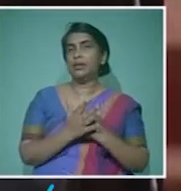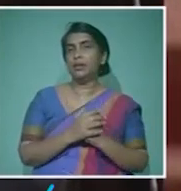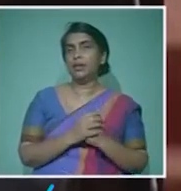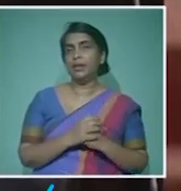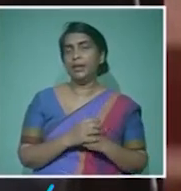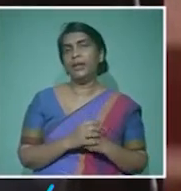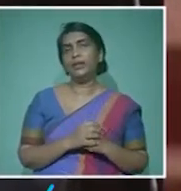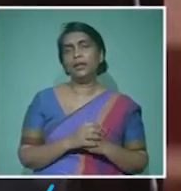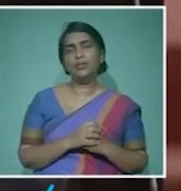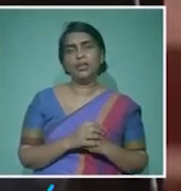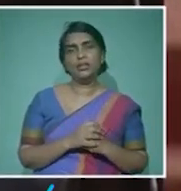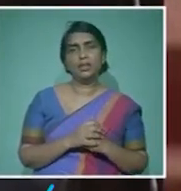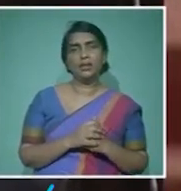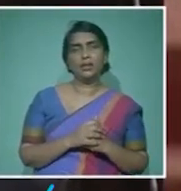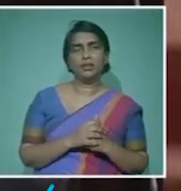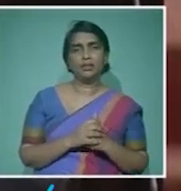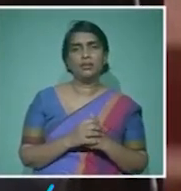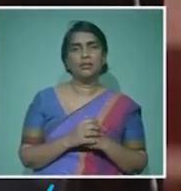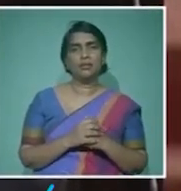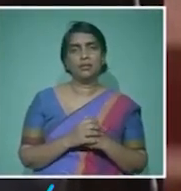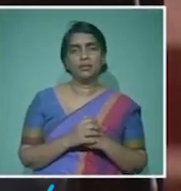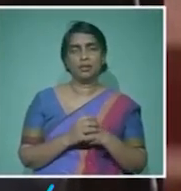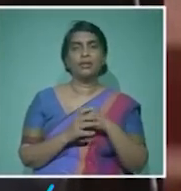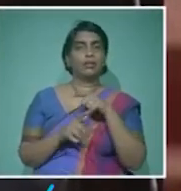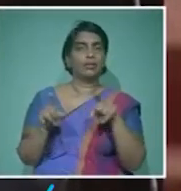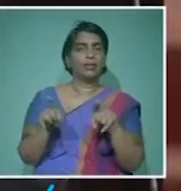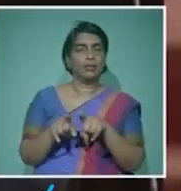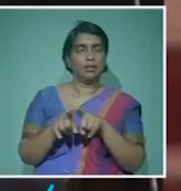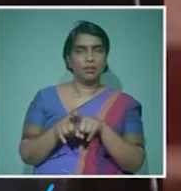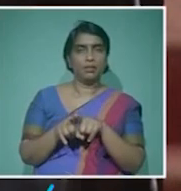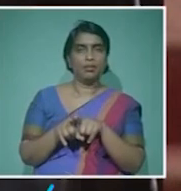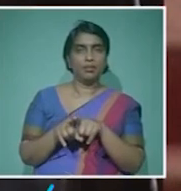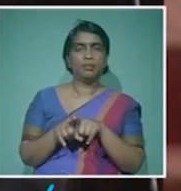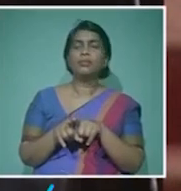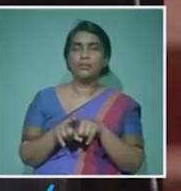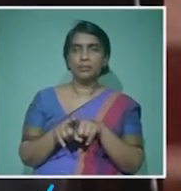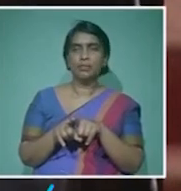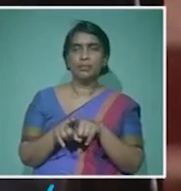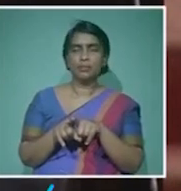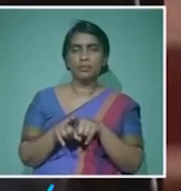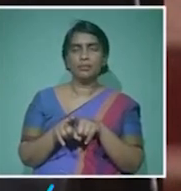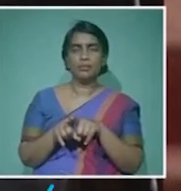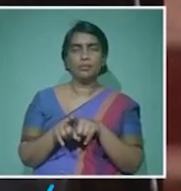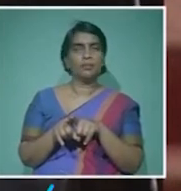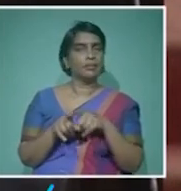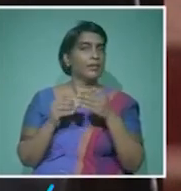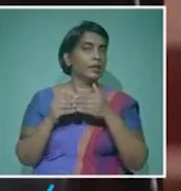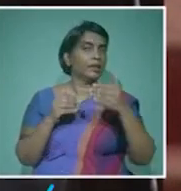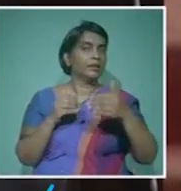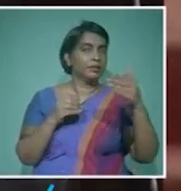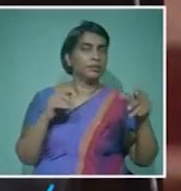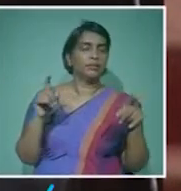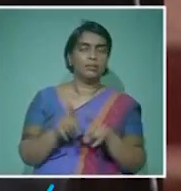දැන්ටත් කන්ටේනර් 100ක් විතර දැන්ට මේ වරායට ඇවිල්ලා තිනවා මේ සතියේ ඉඳලා දිගටම තිරුංගු